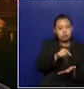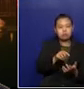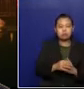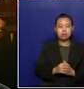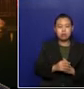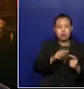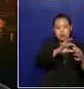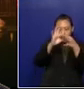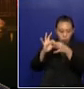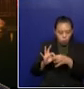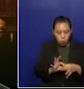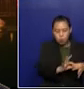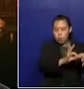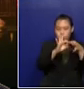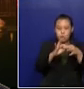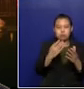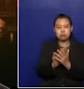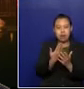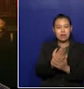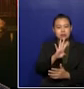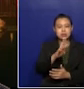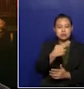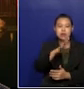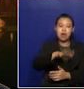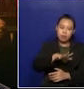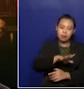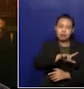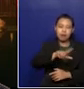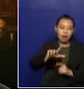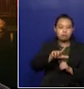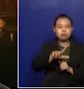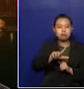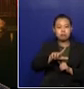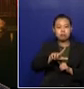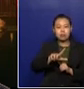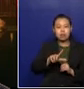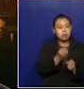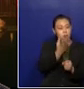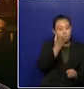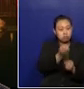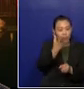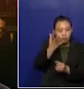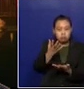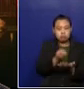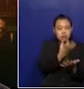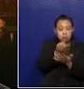ดนะ 45,000 ล้านกำลังจะเทเข้ากระเป๋าในทุนนะฮะเขาถึงได้รวยกันพุงปลิ้นไง